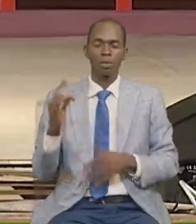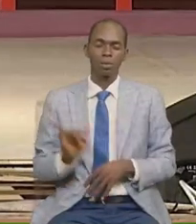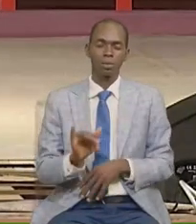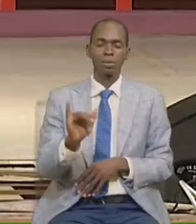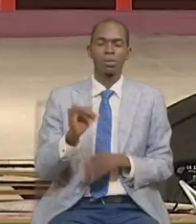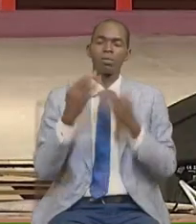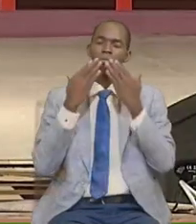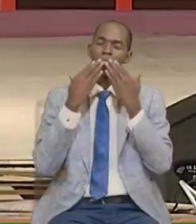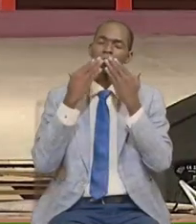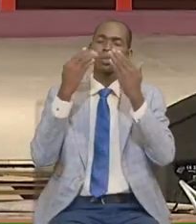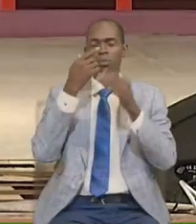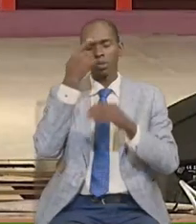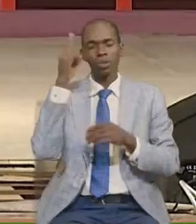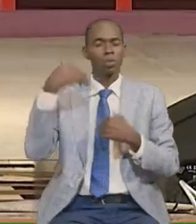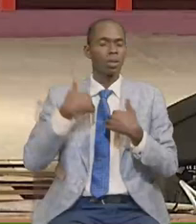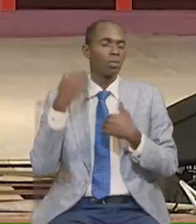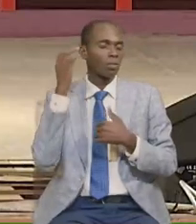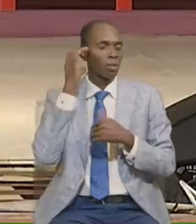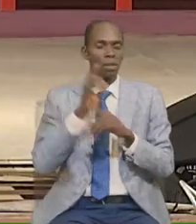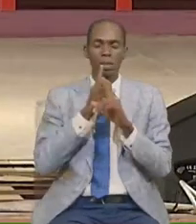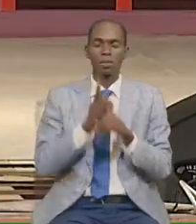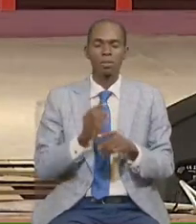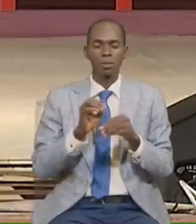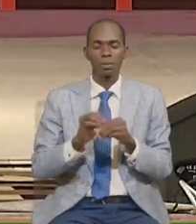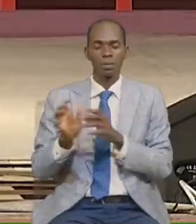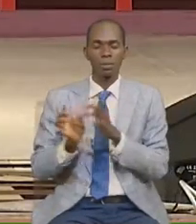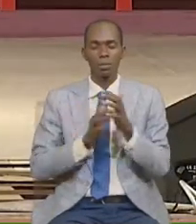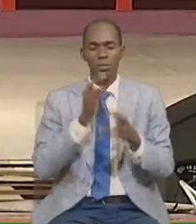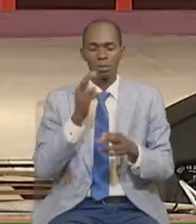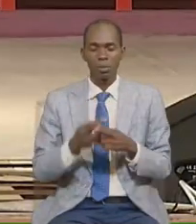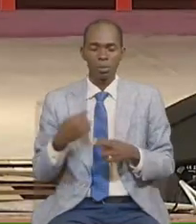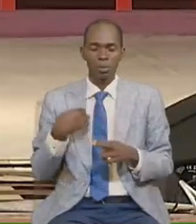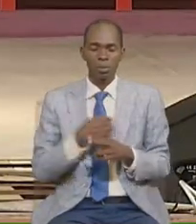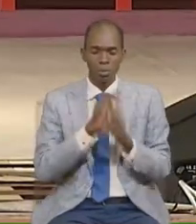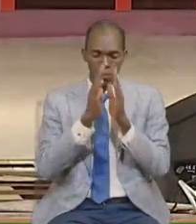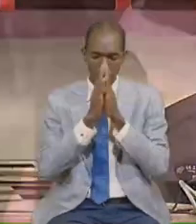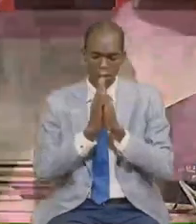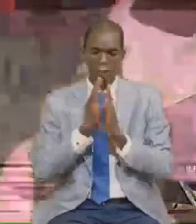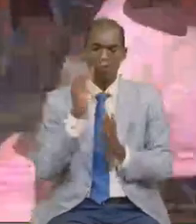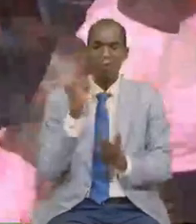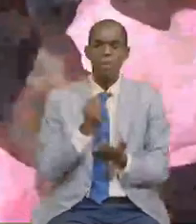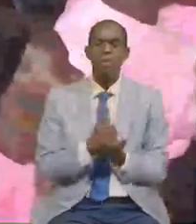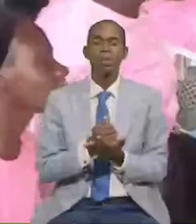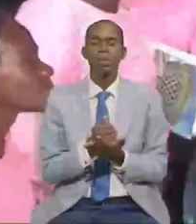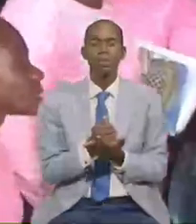pour l'exaucement. Au nom de Jésus, nous prions.